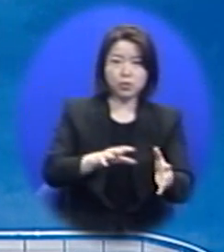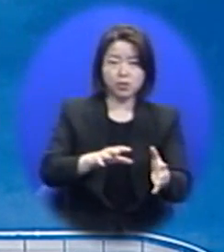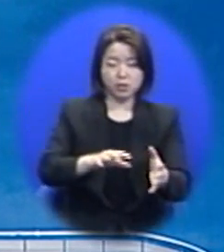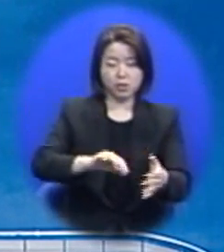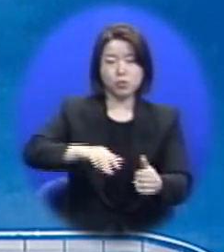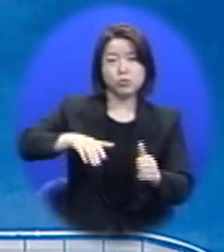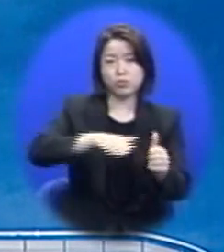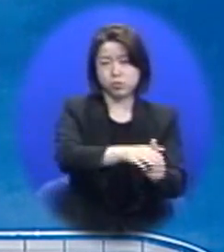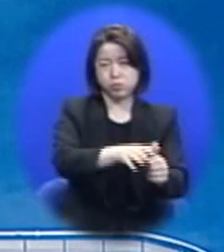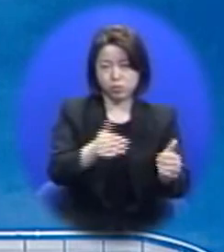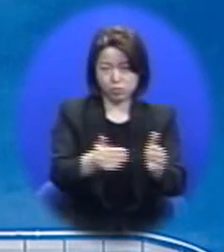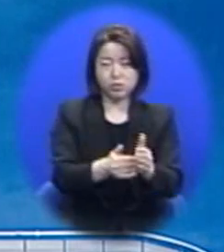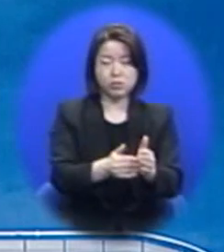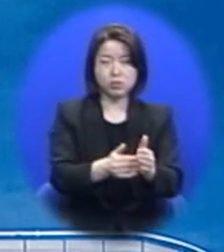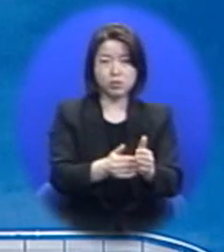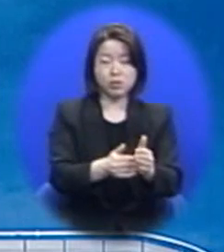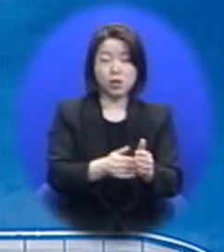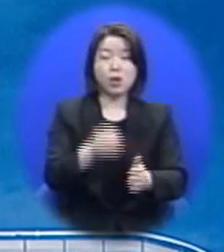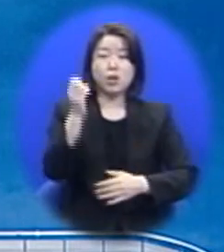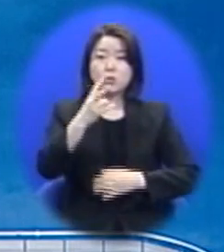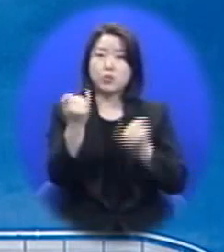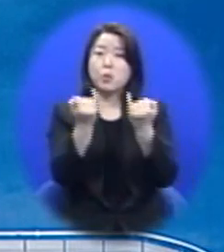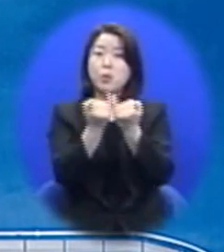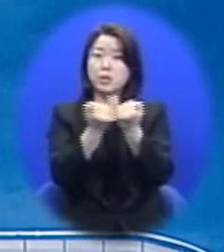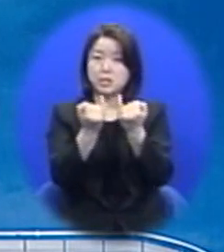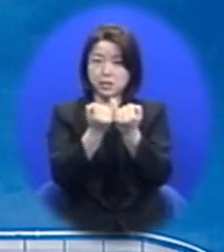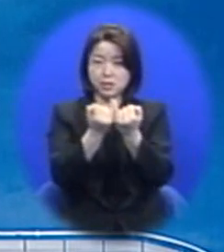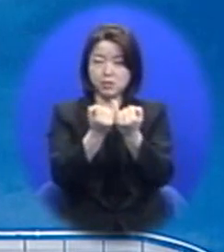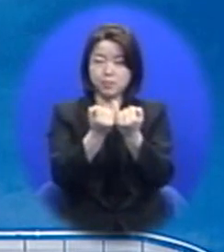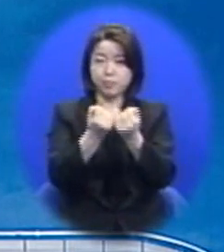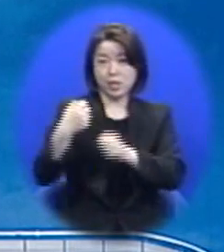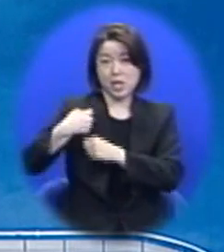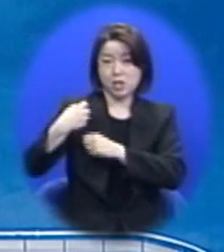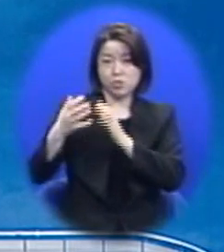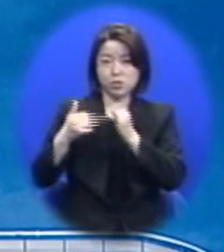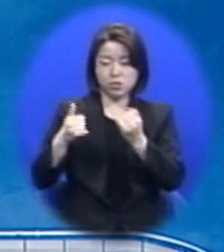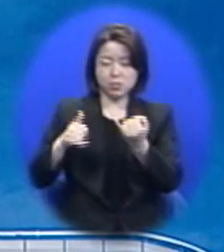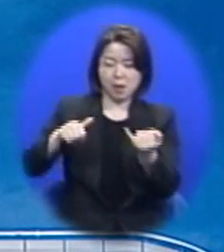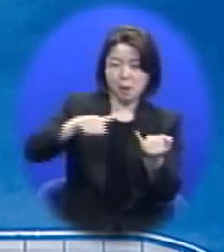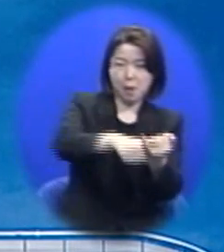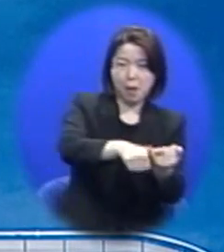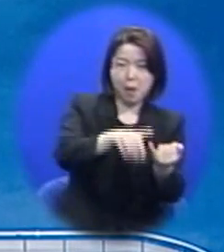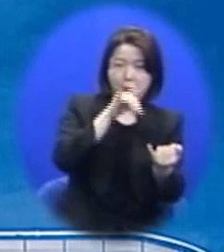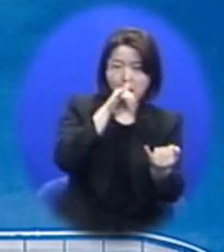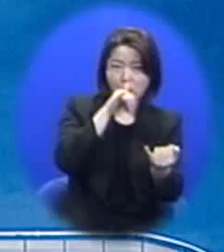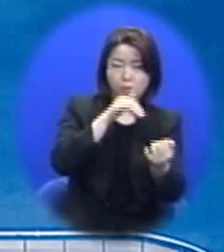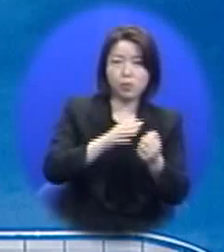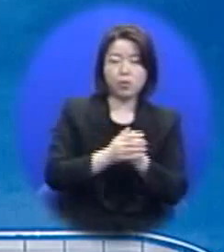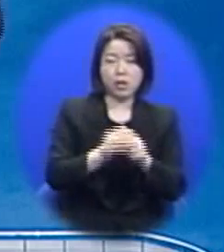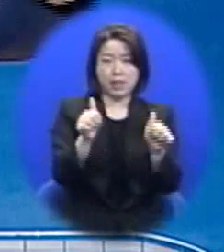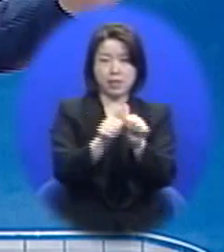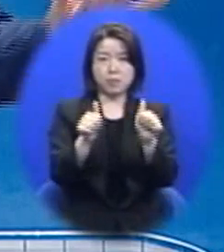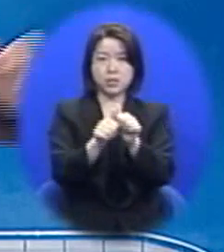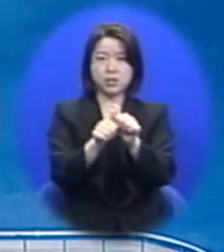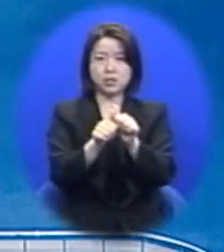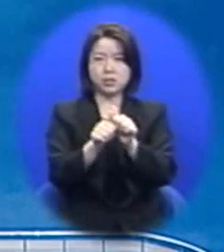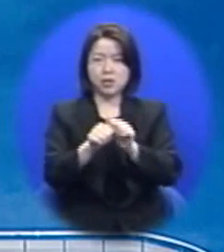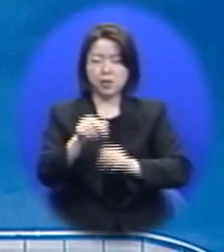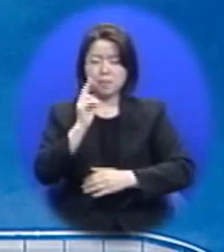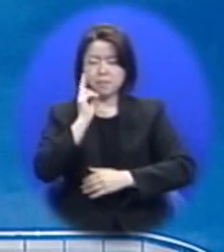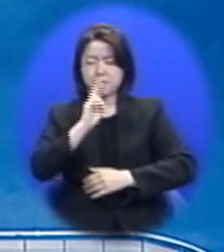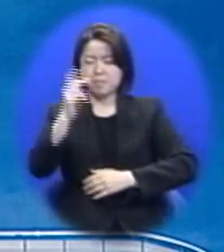죽이고, 그리고 여인들은 군인들이 강간을 하고, 남자들은 학살해